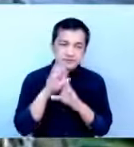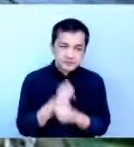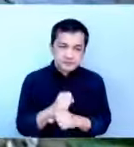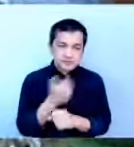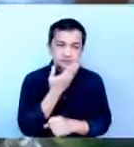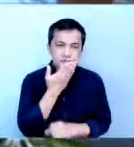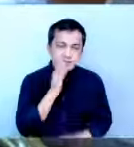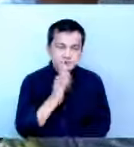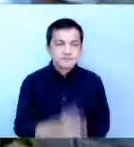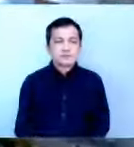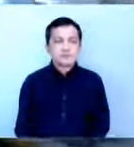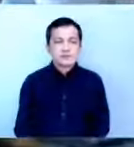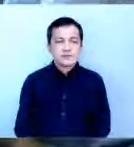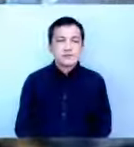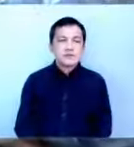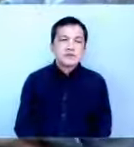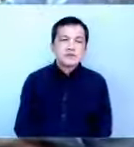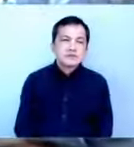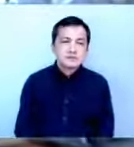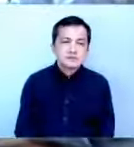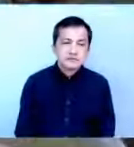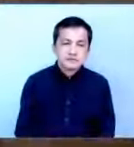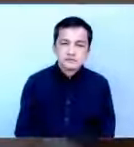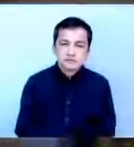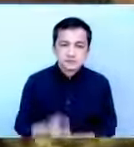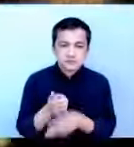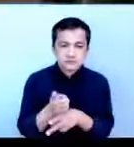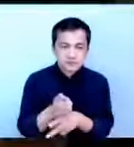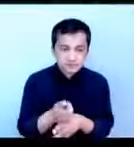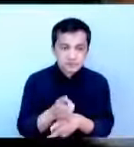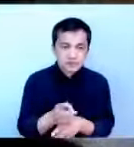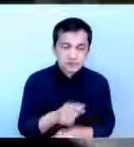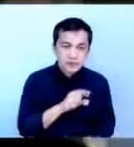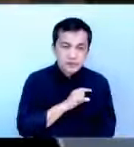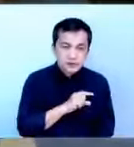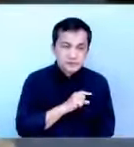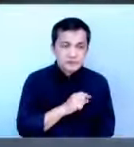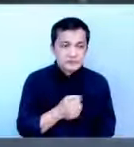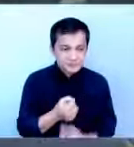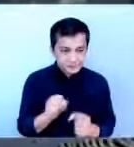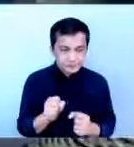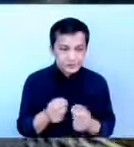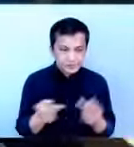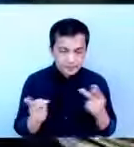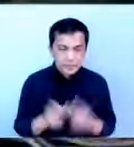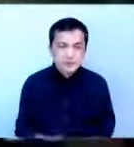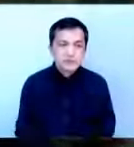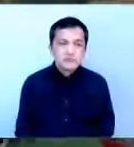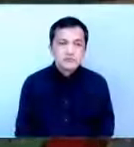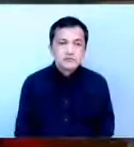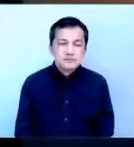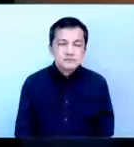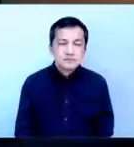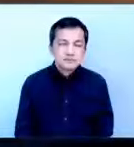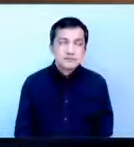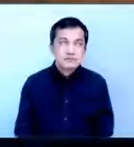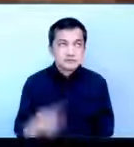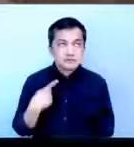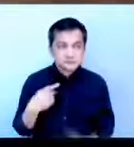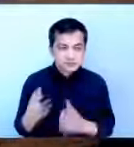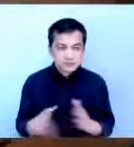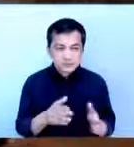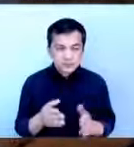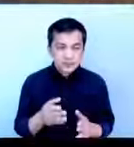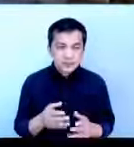Ramadan. Kasabay naman yan ang pagbabantay ng mga kapulisan sa seguridad sa lugar. May mga inihanda rin pagkain para sa mga bumisita